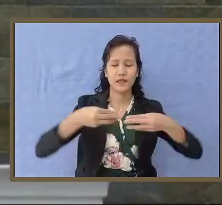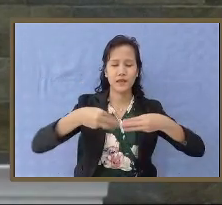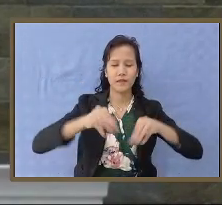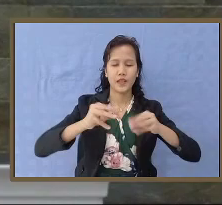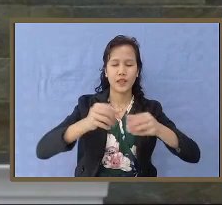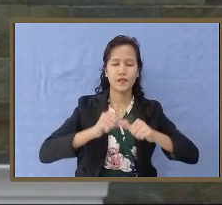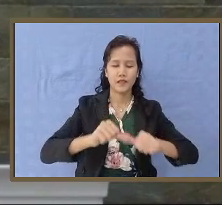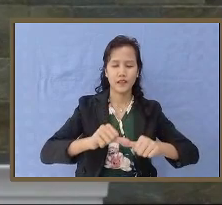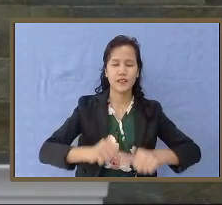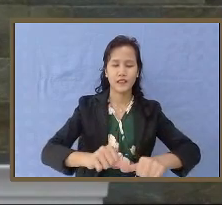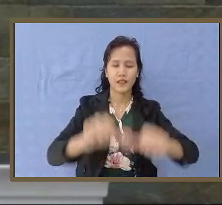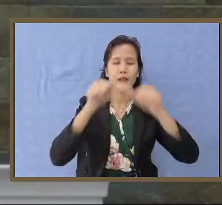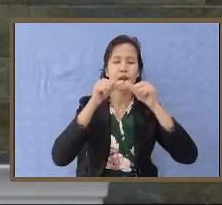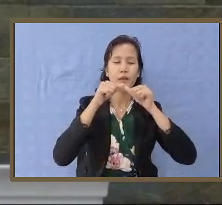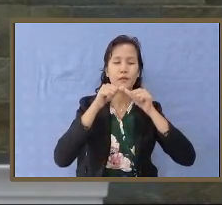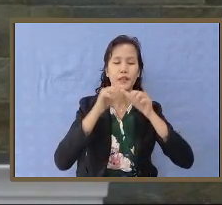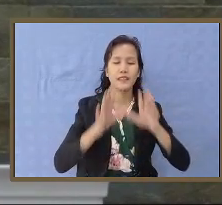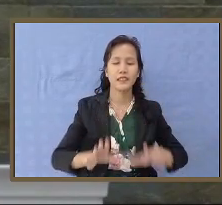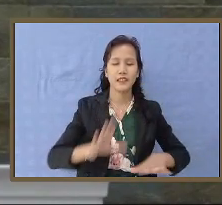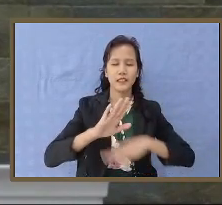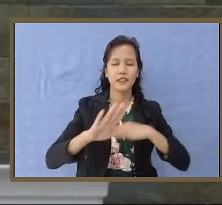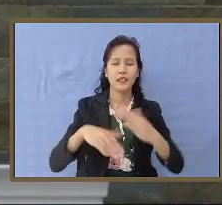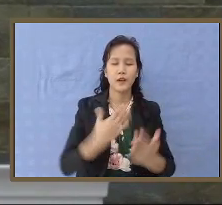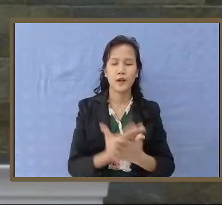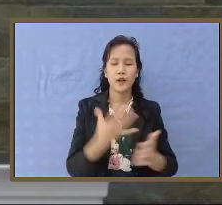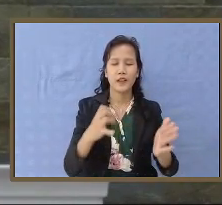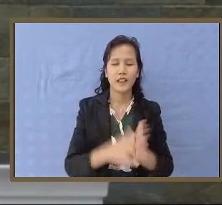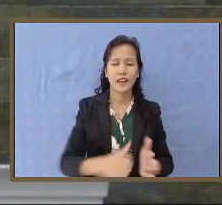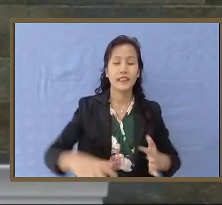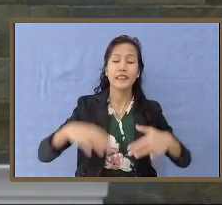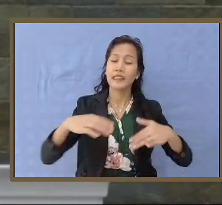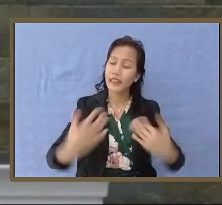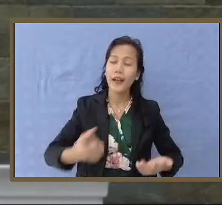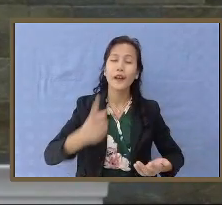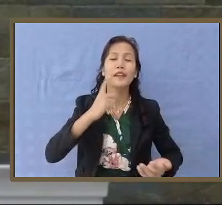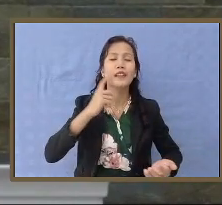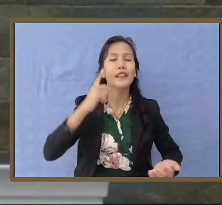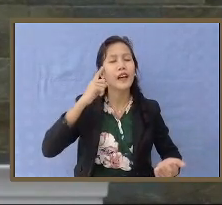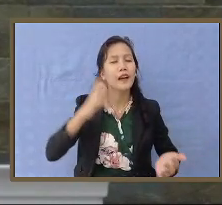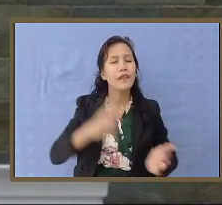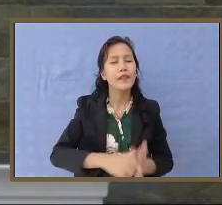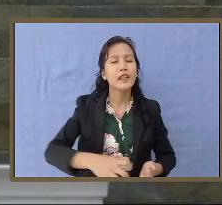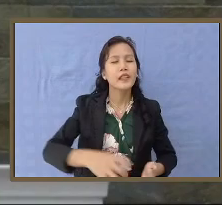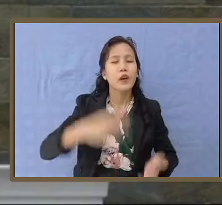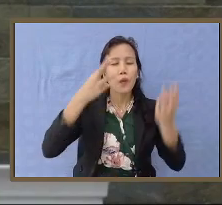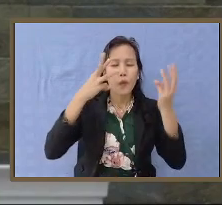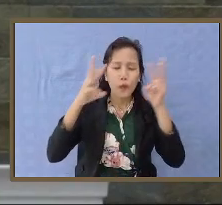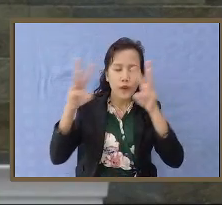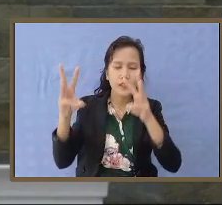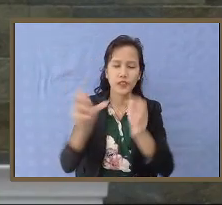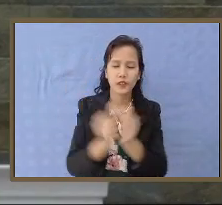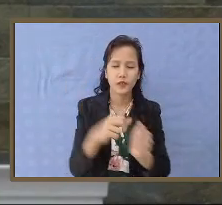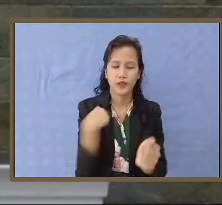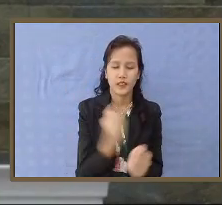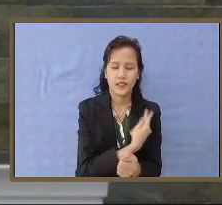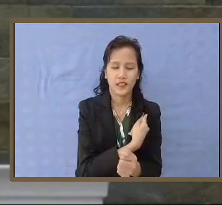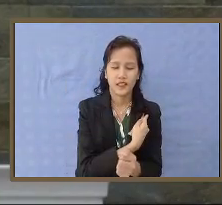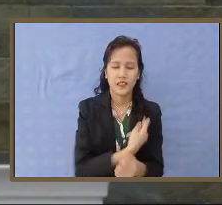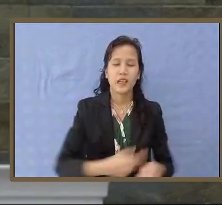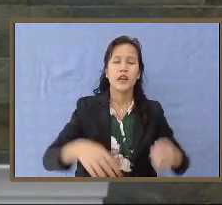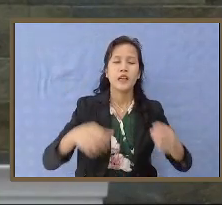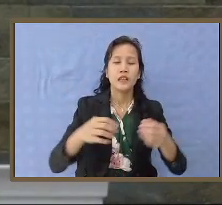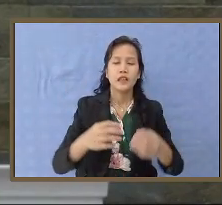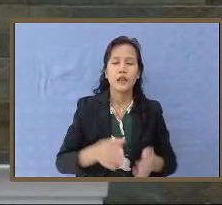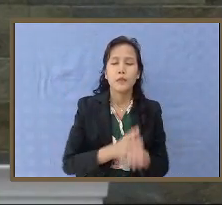ngayon. Bigyan niyo po kami ng malawak na pangunawa tungkol po sa mga pag-uusapan po namin.